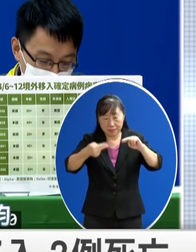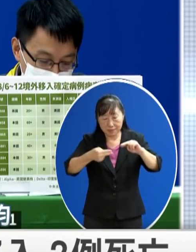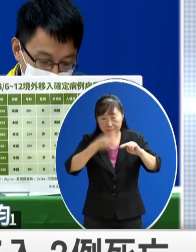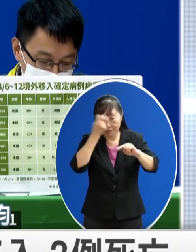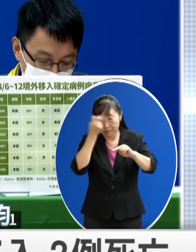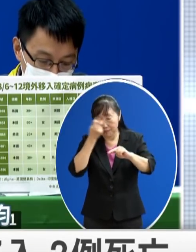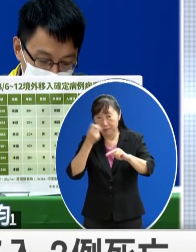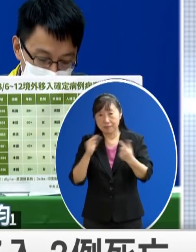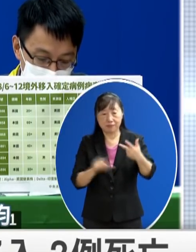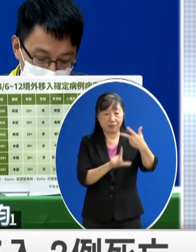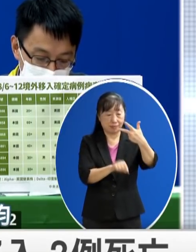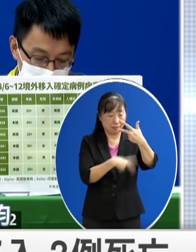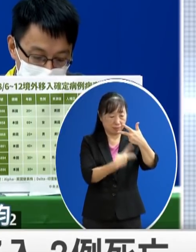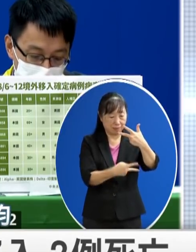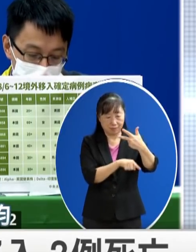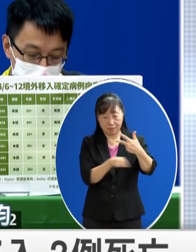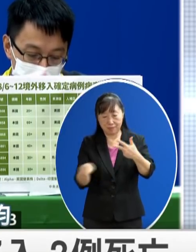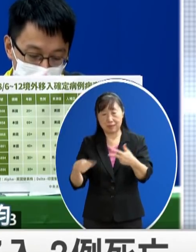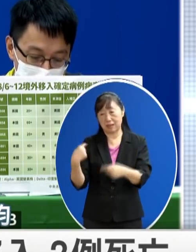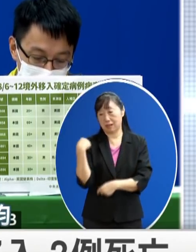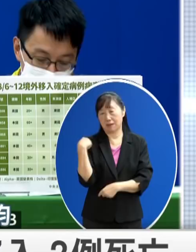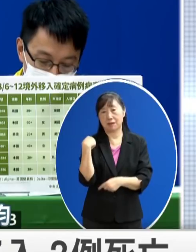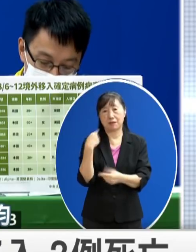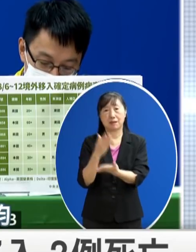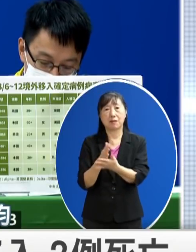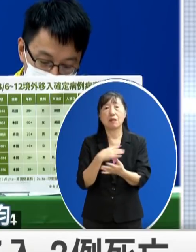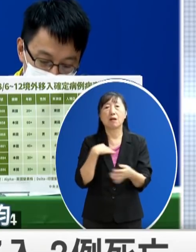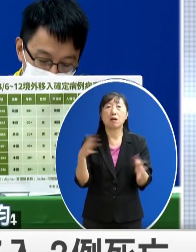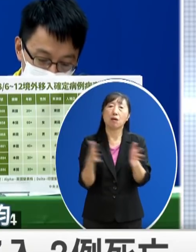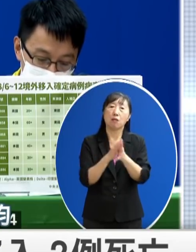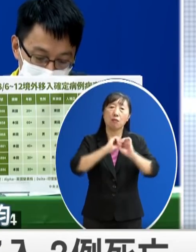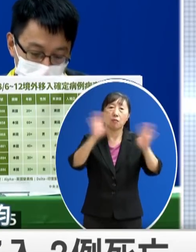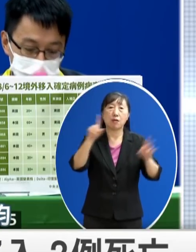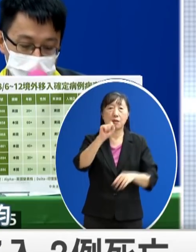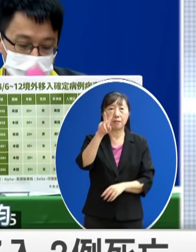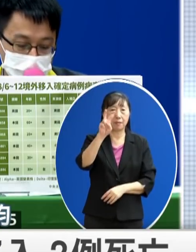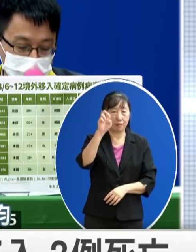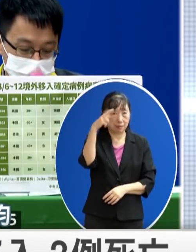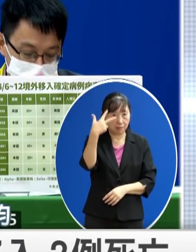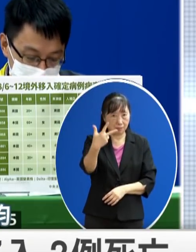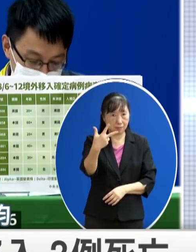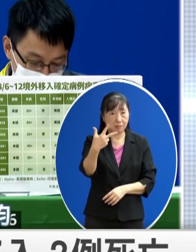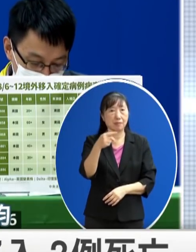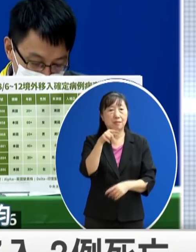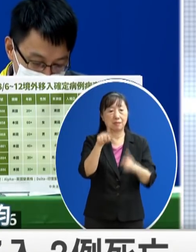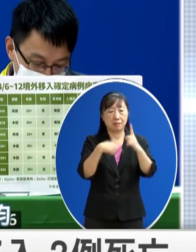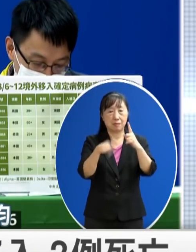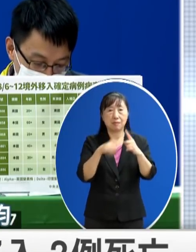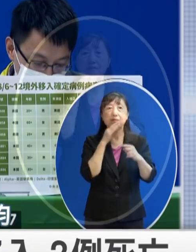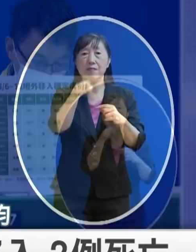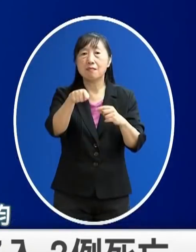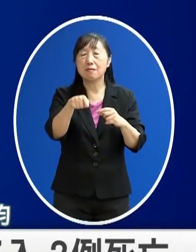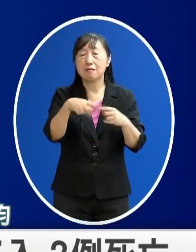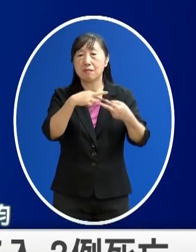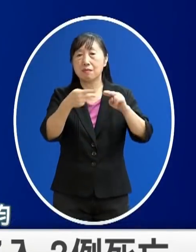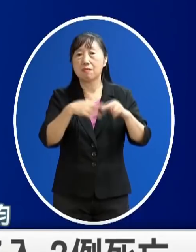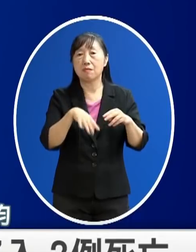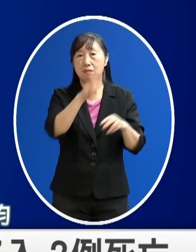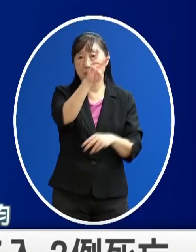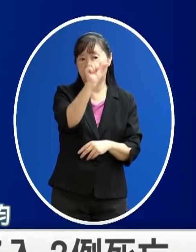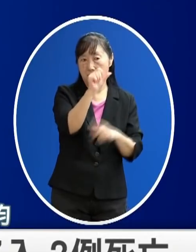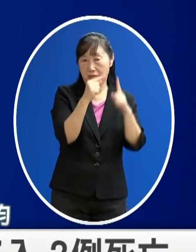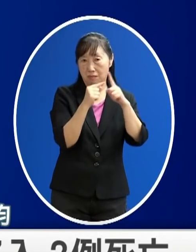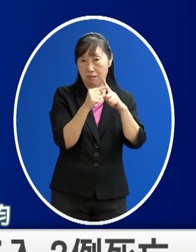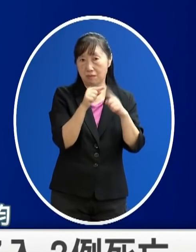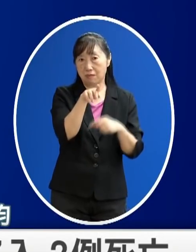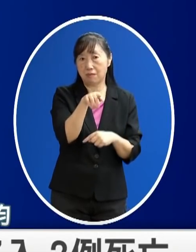从7月2号到昨天我们总共已经公布过127例的这个境外入的病例，那总共有35例